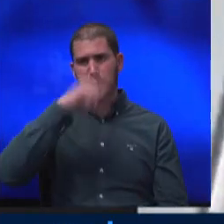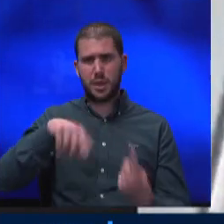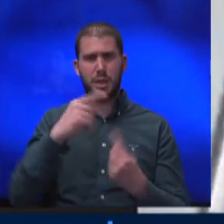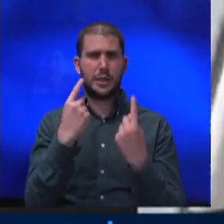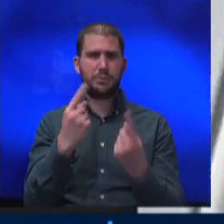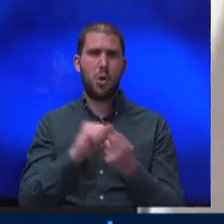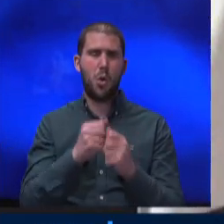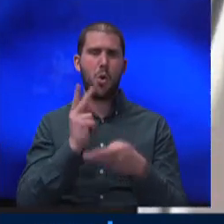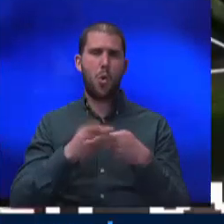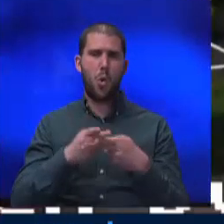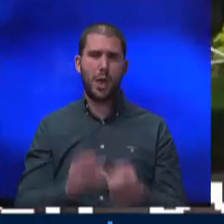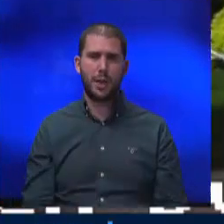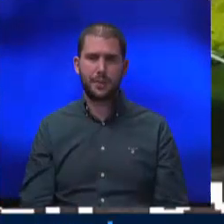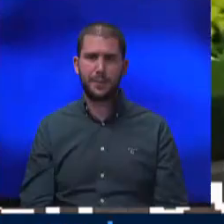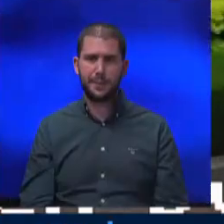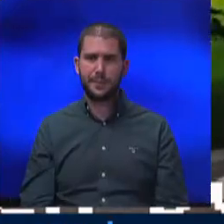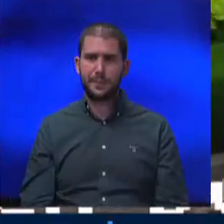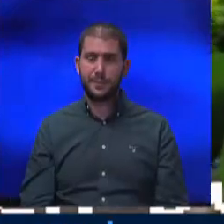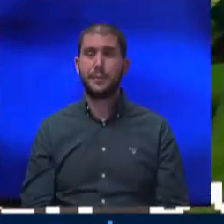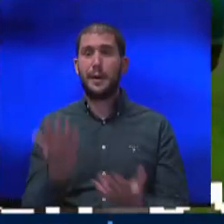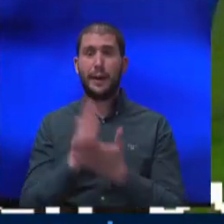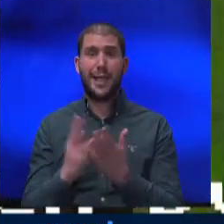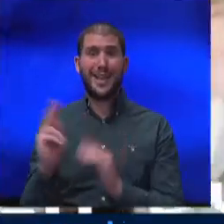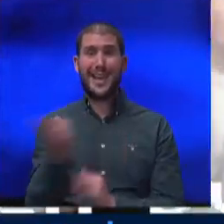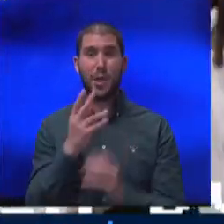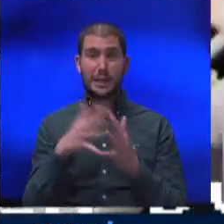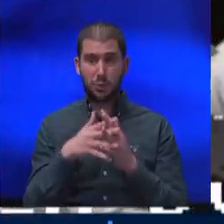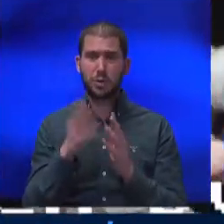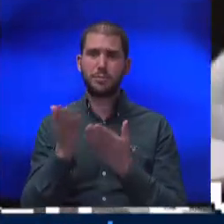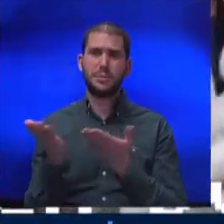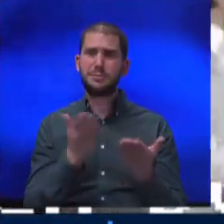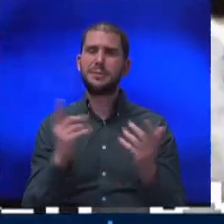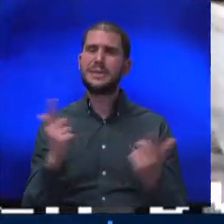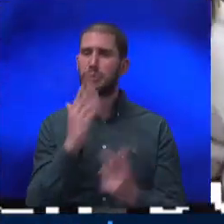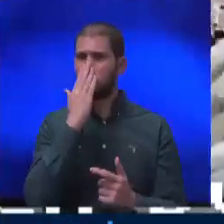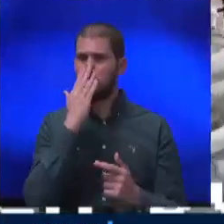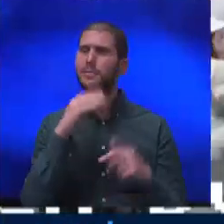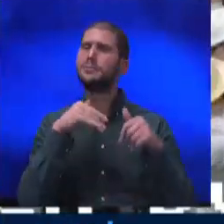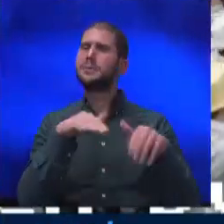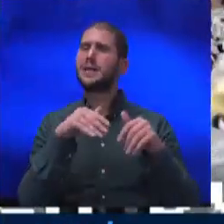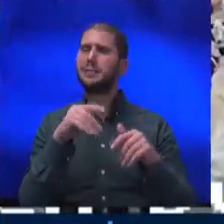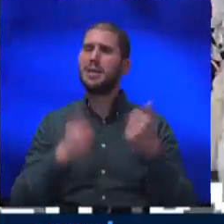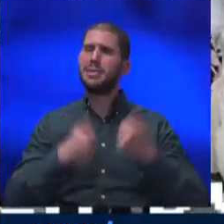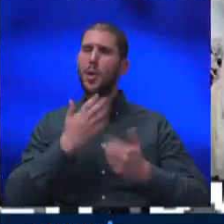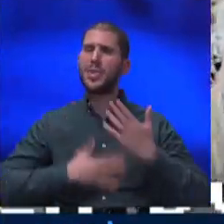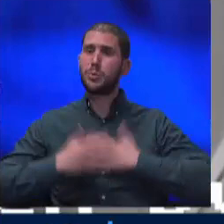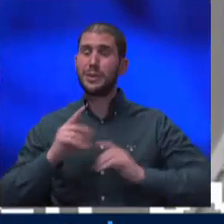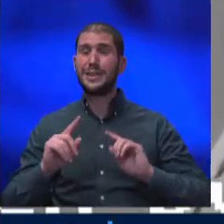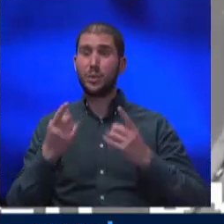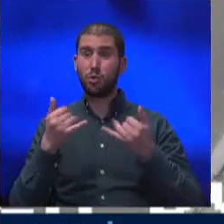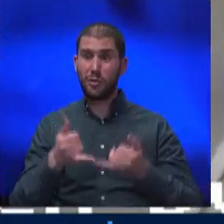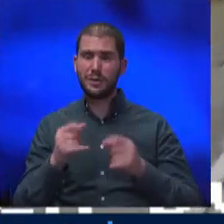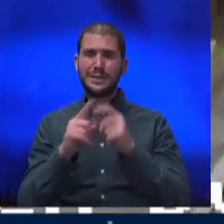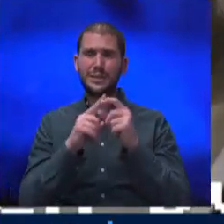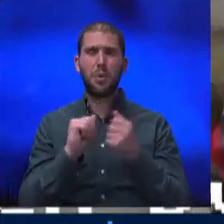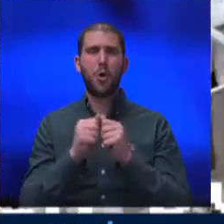עצמך, להיות חולה. בכמה קהילות בארצות הברית מזמינים למסיבות פורים ומצעדים, תחרויות תחפושות שיערכו הפעם בזום